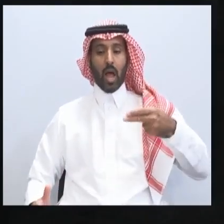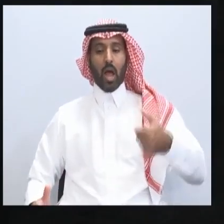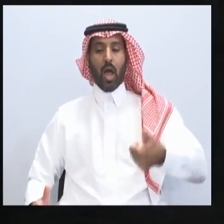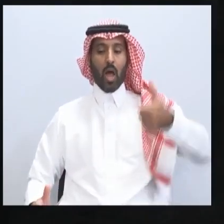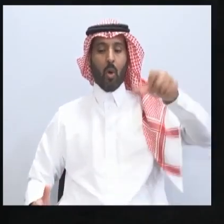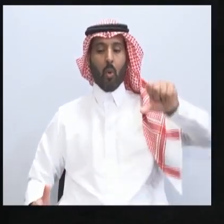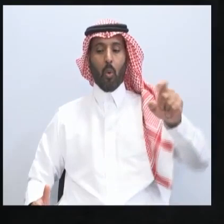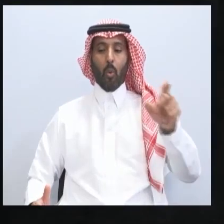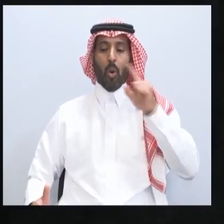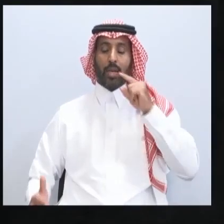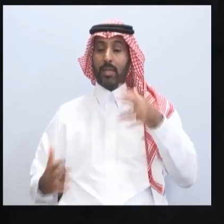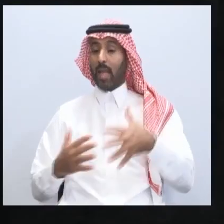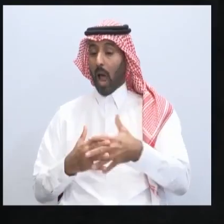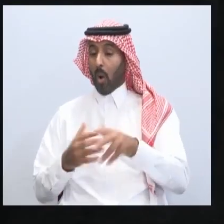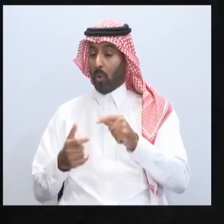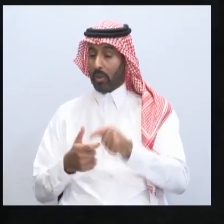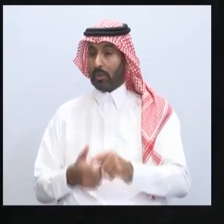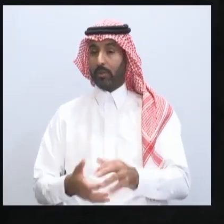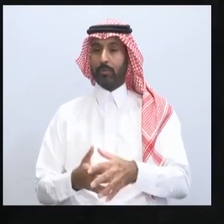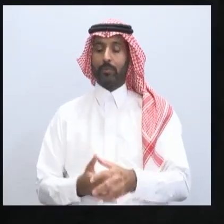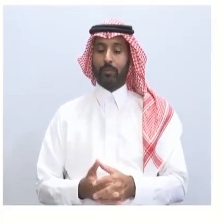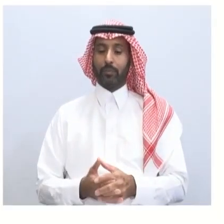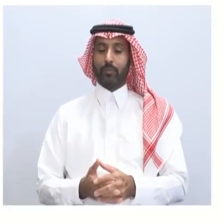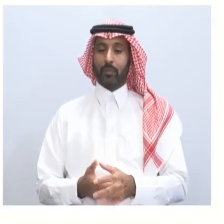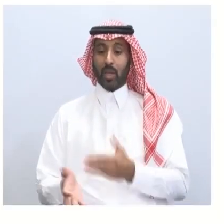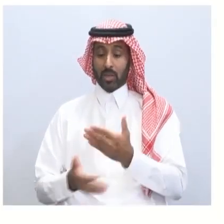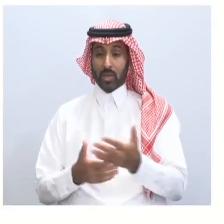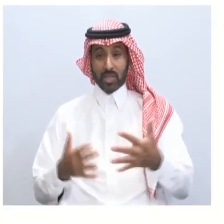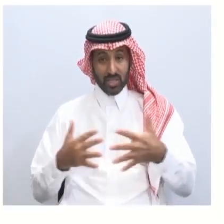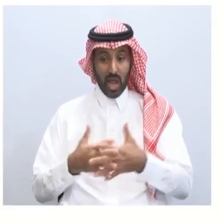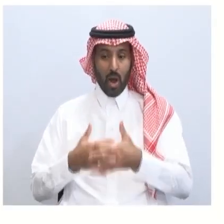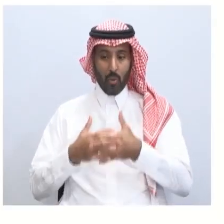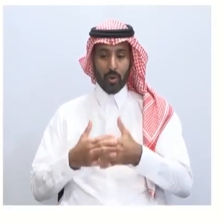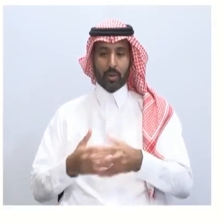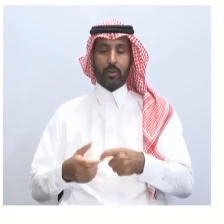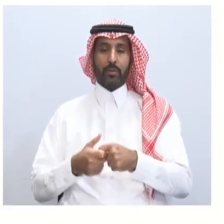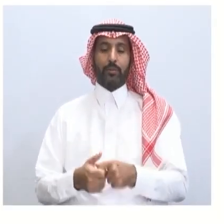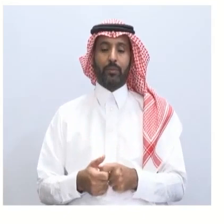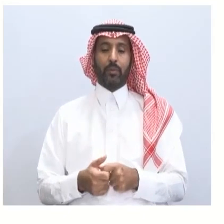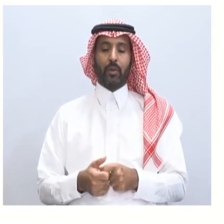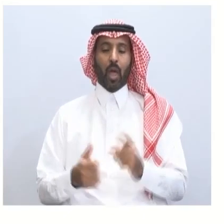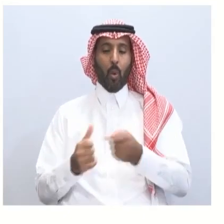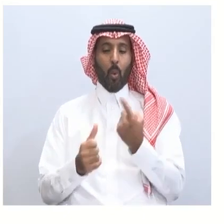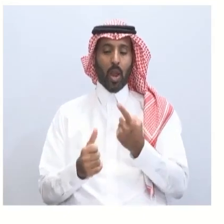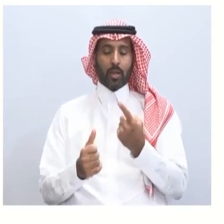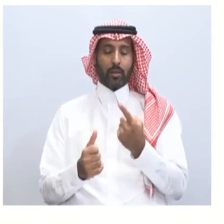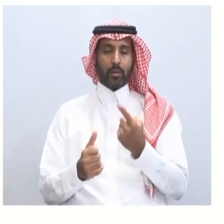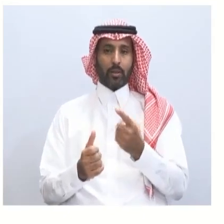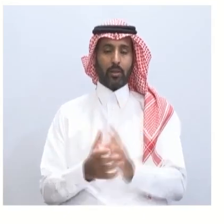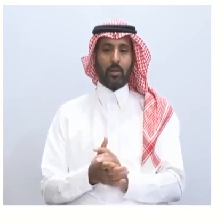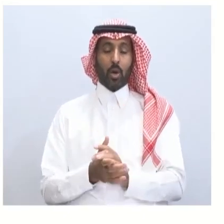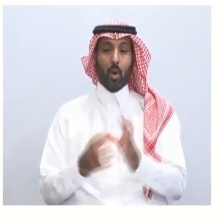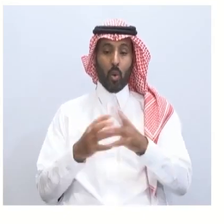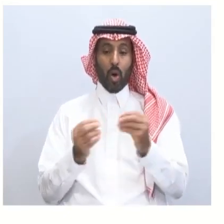اهداف درسنا لهذا اليوم بسم الله اهداف درسنا لهذا اليوم اولا ان